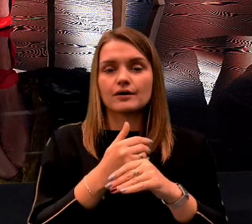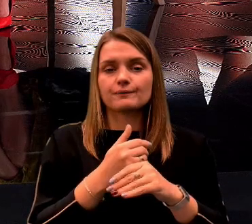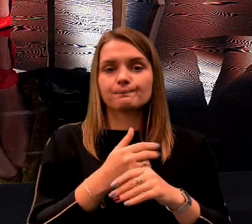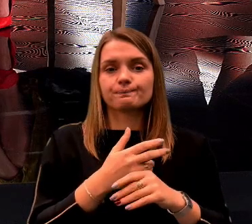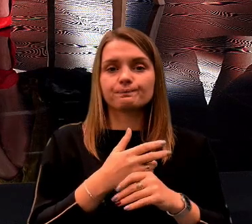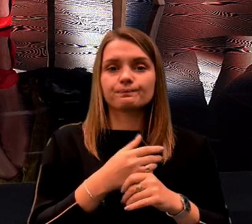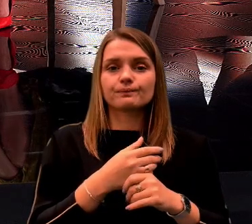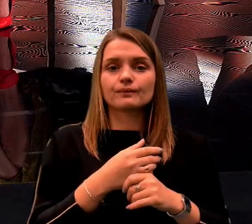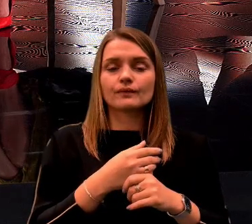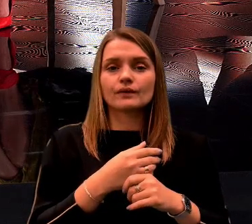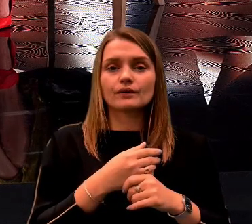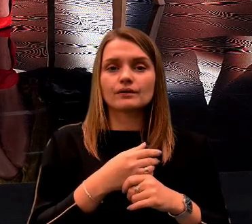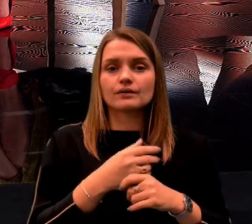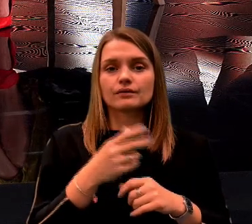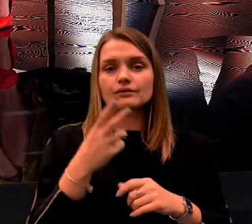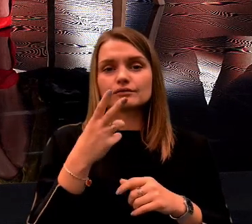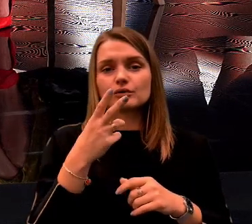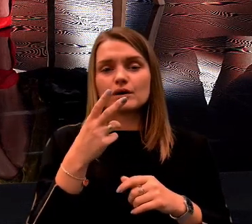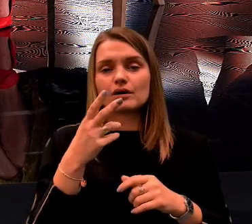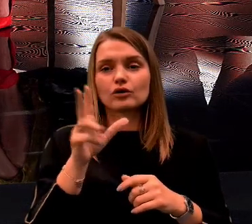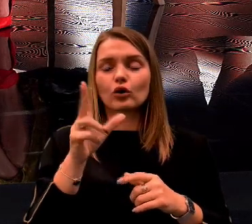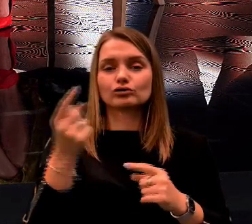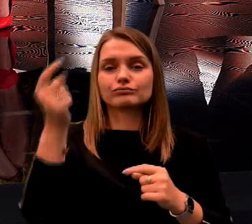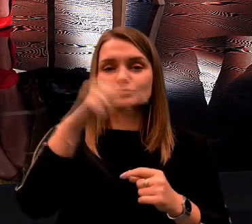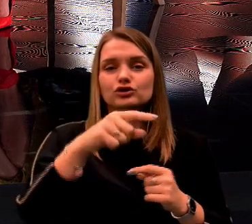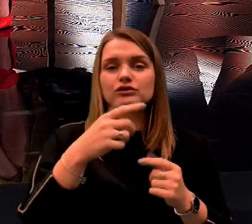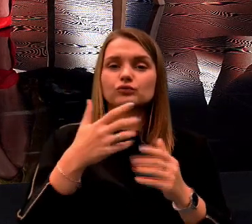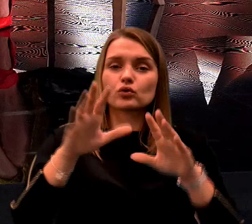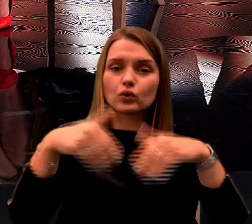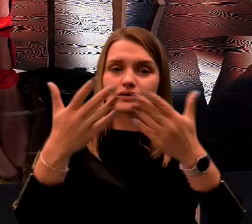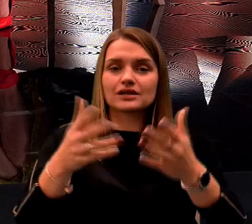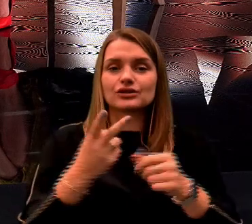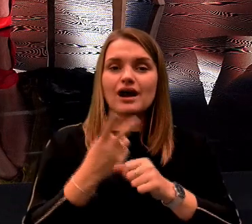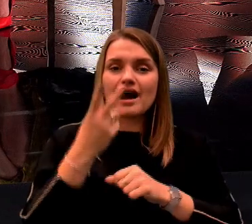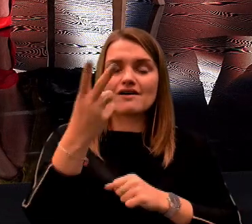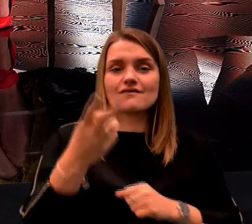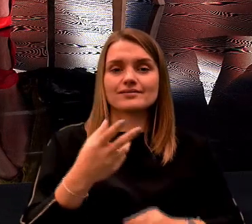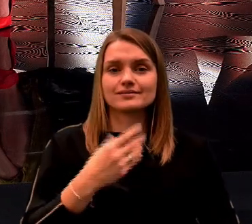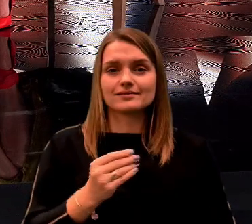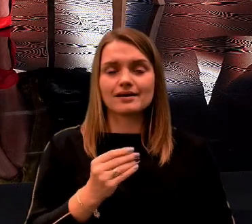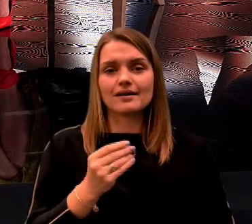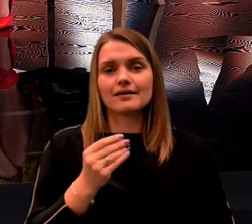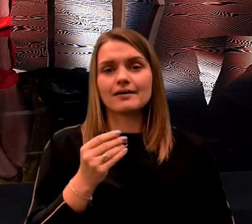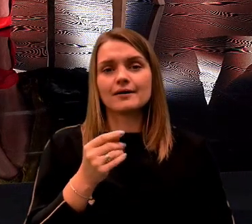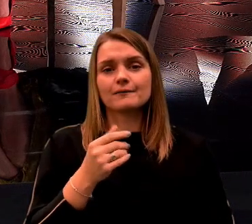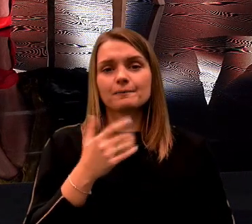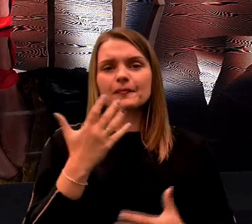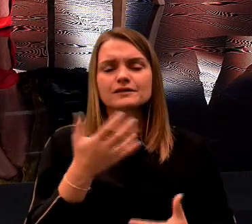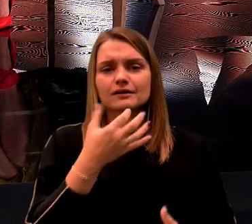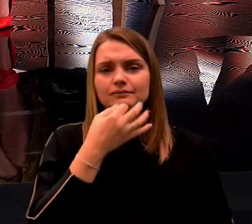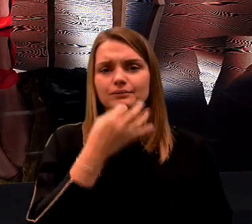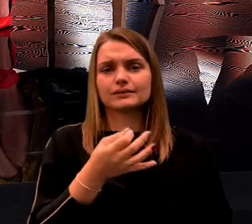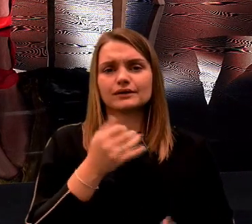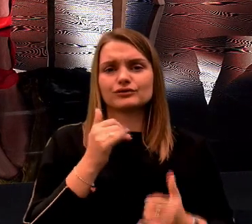że ktoś pracował sobie lata, żeby dostać ten awans, tylko że dostał ten awans właśnie na skróty. I chciałbym zapytać państwa z każdego właśnie, jak